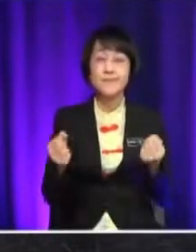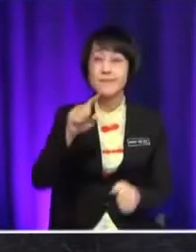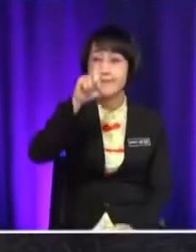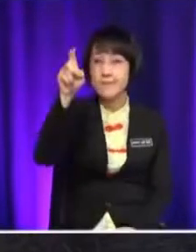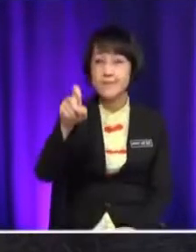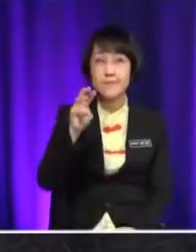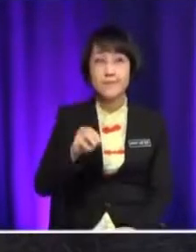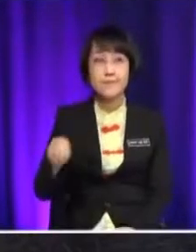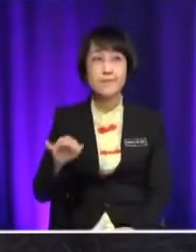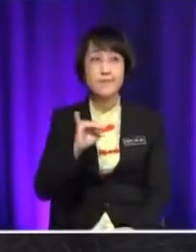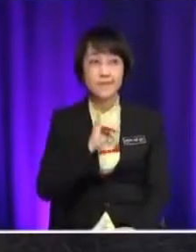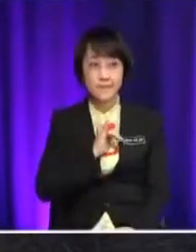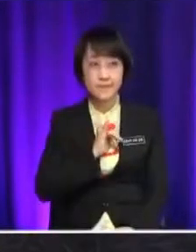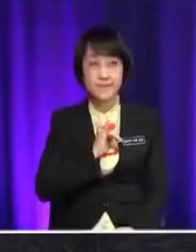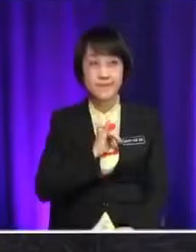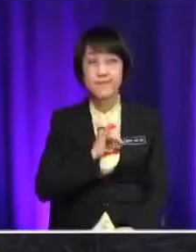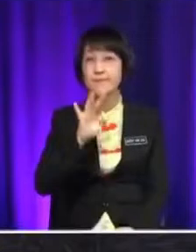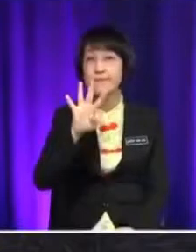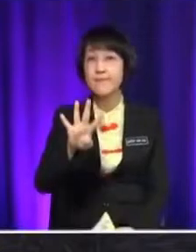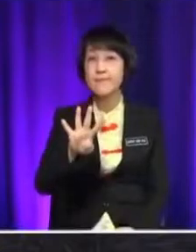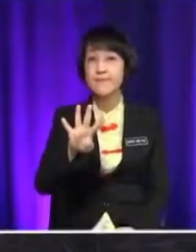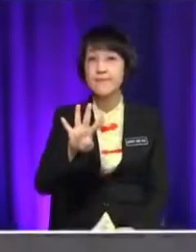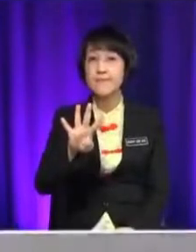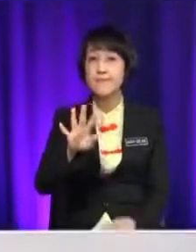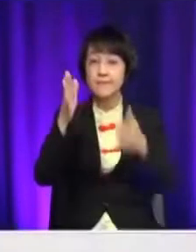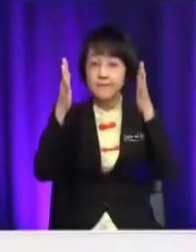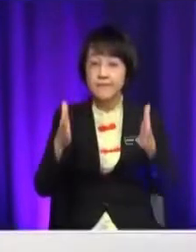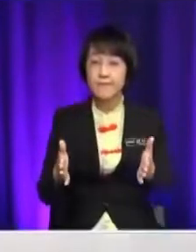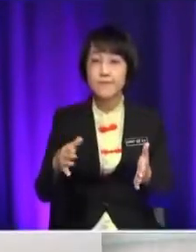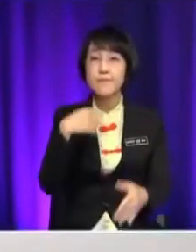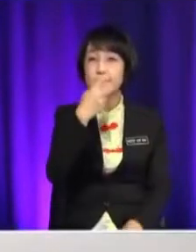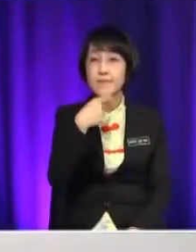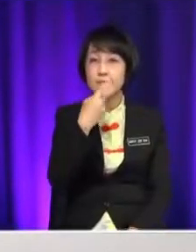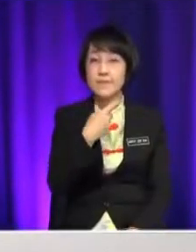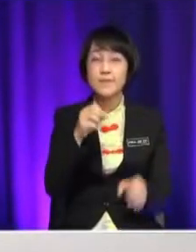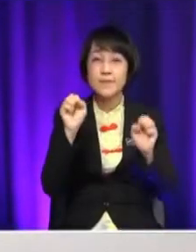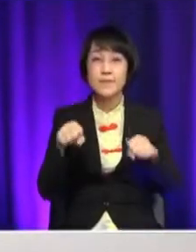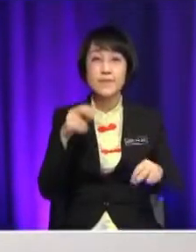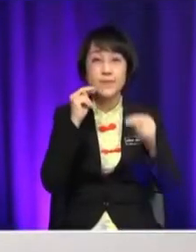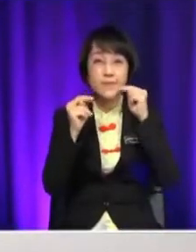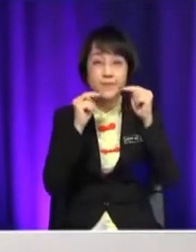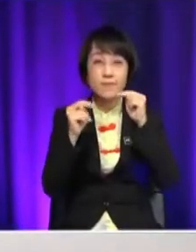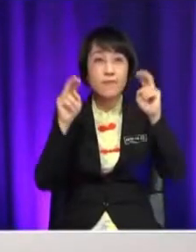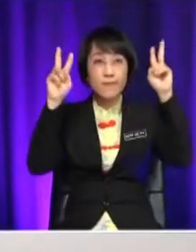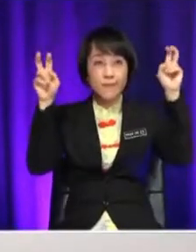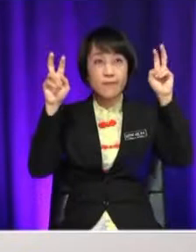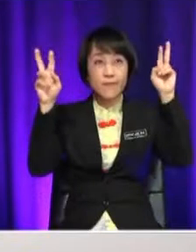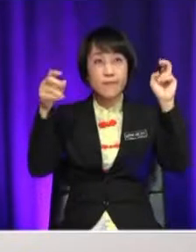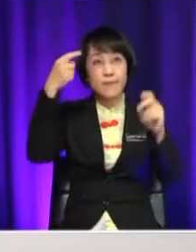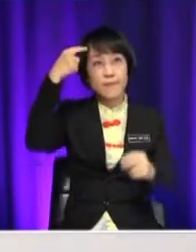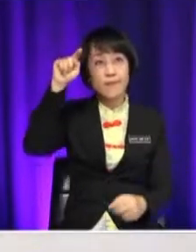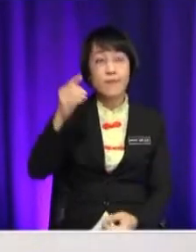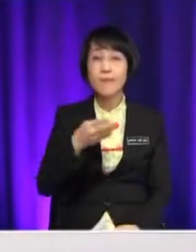ni, dalam empat orang ni, siapa agaknya boleh nyatakan tema untuk bahan ini?